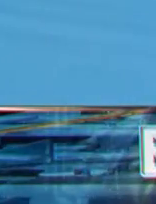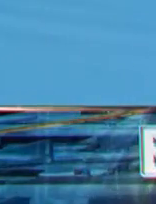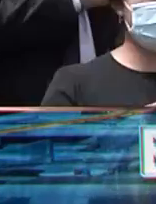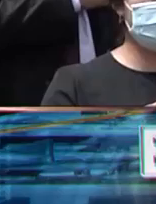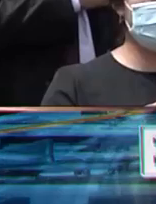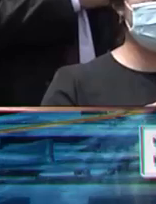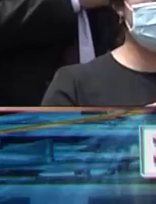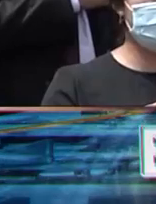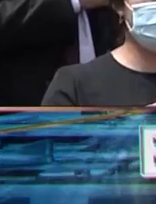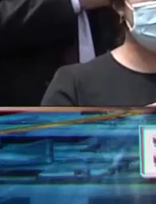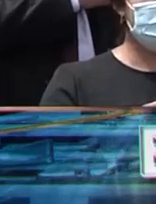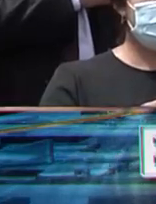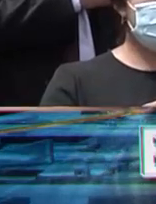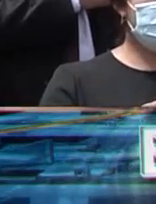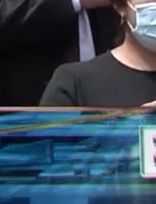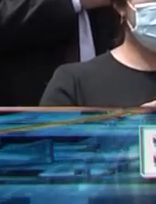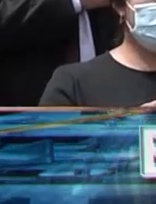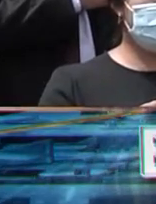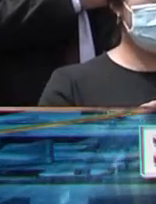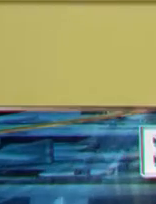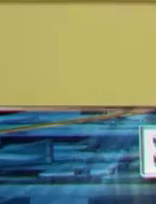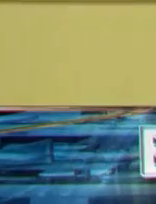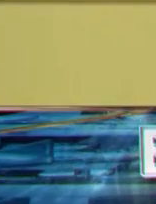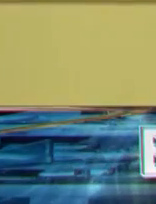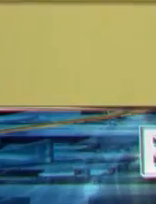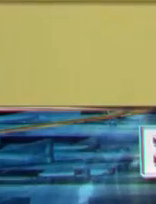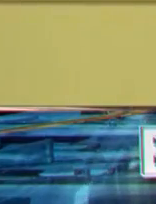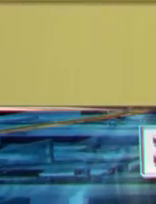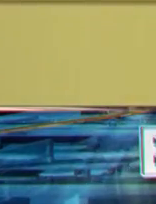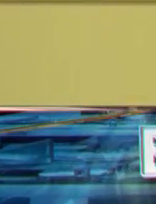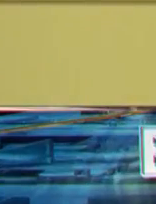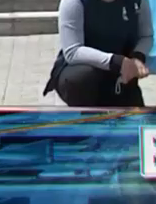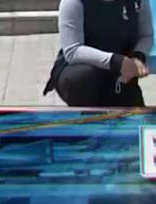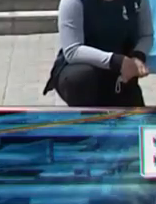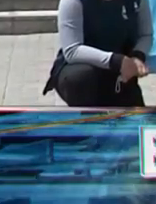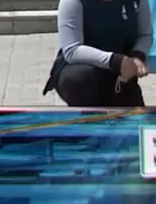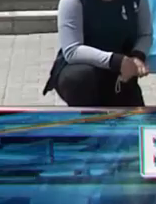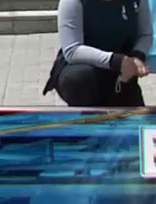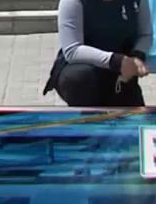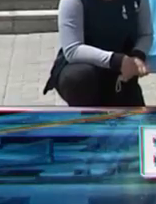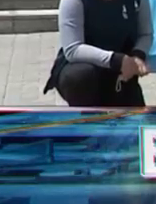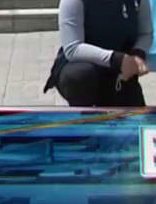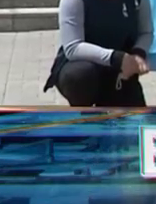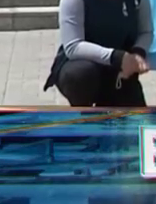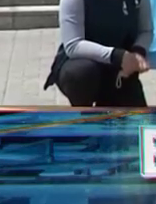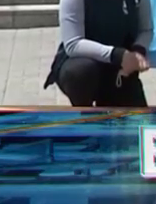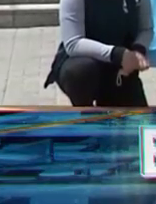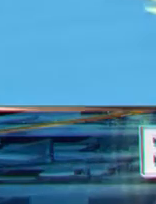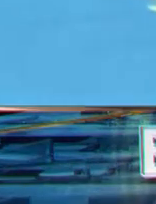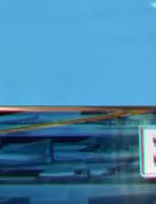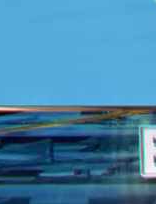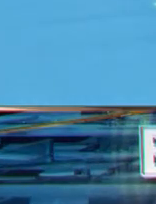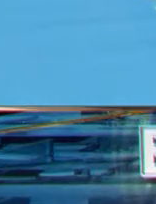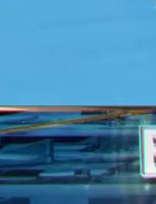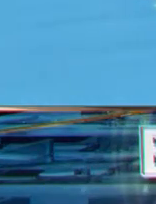Көгаспан түстес туымыз, айбынды елтаңбамыз, асқақ гимініміз, баға жетпес құндылықтарымыз. Бүгін 4-ші маусым